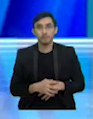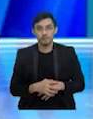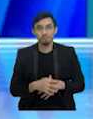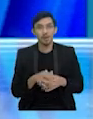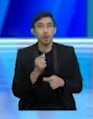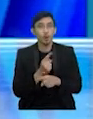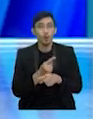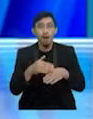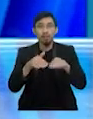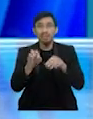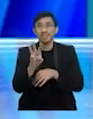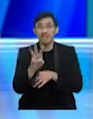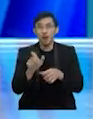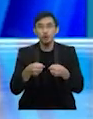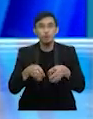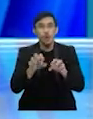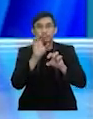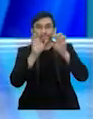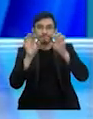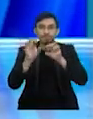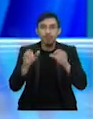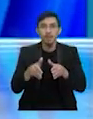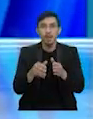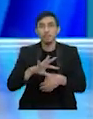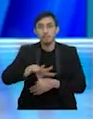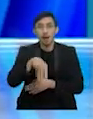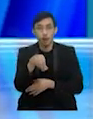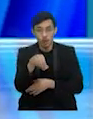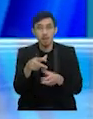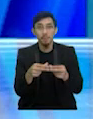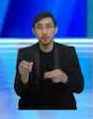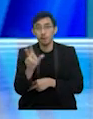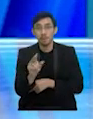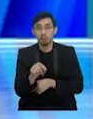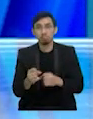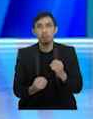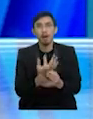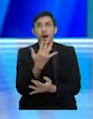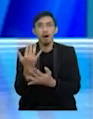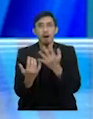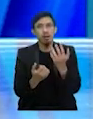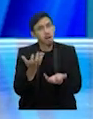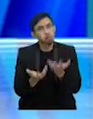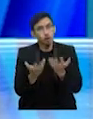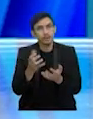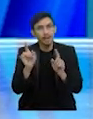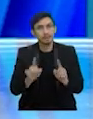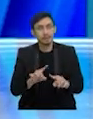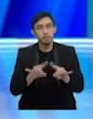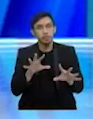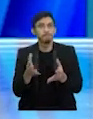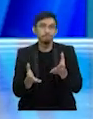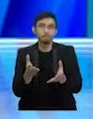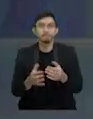sebuah ruko berlantai tiga penjual perlengkapan dekorasi di kawasan Jalan Margonda Raya Depok Jawa Barat terbakar dugaan sementara kebakaran